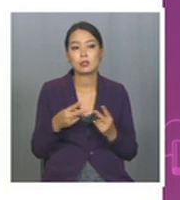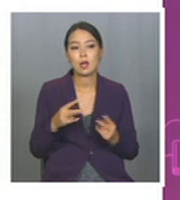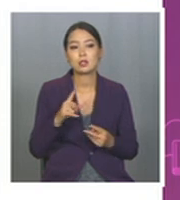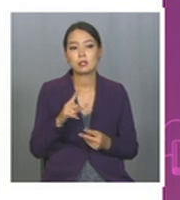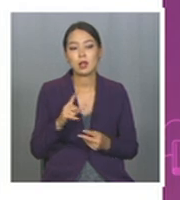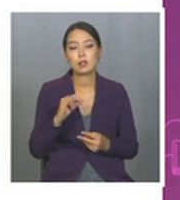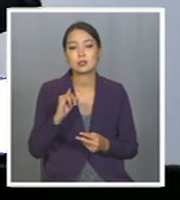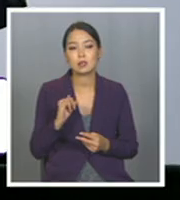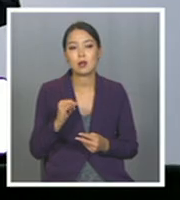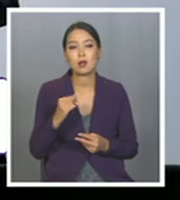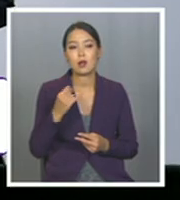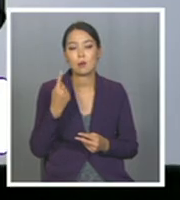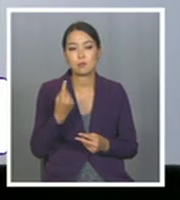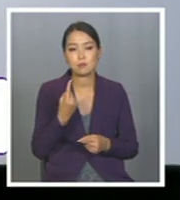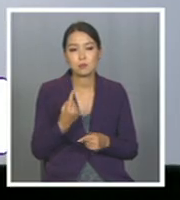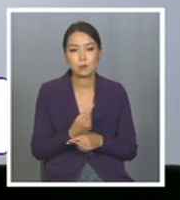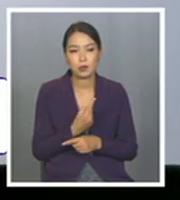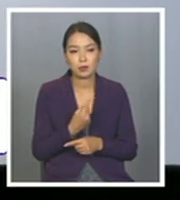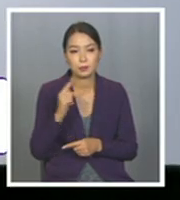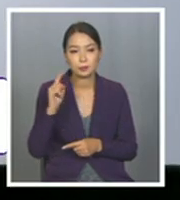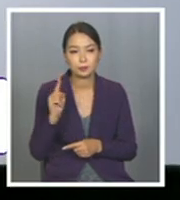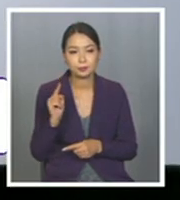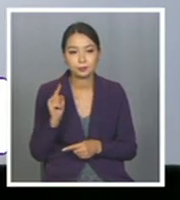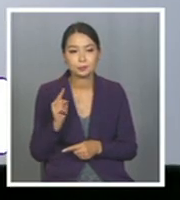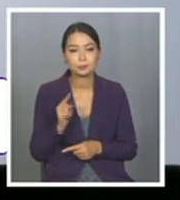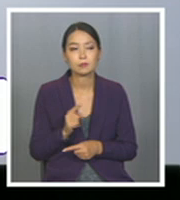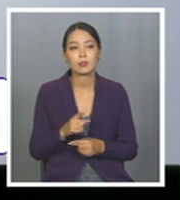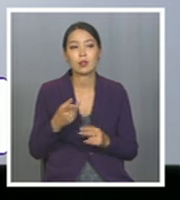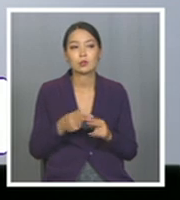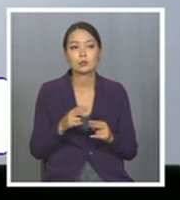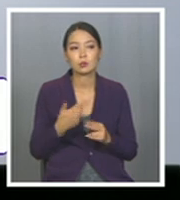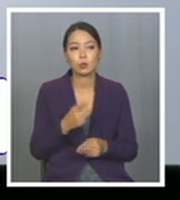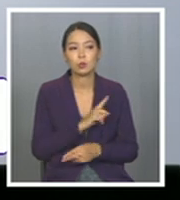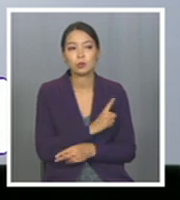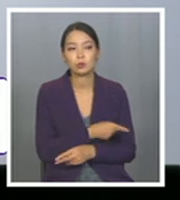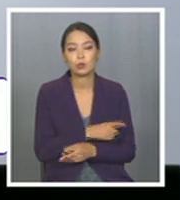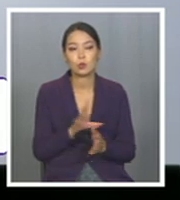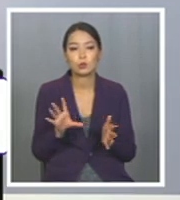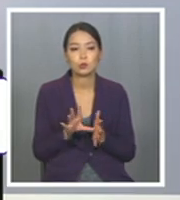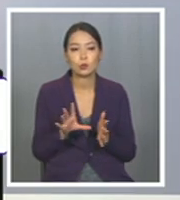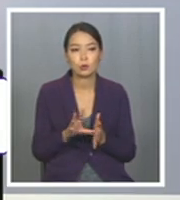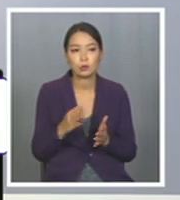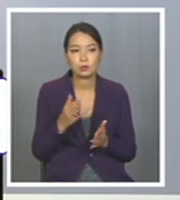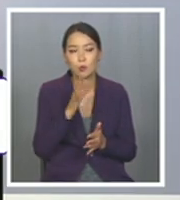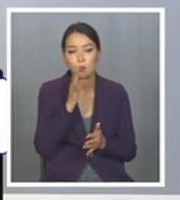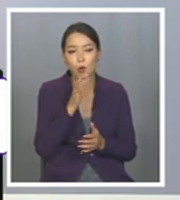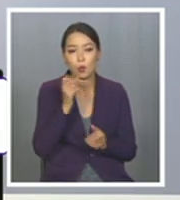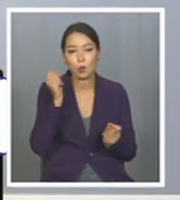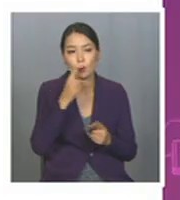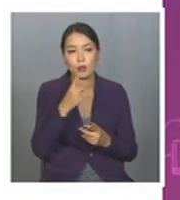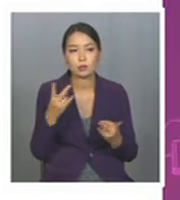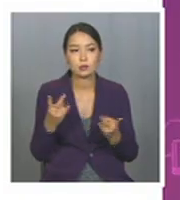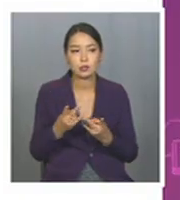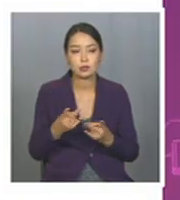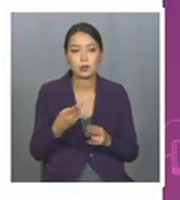бойынша бір рет туындысы. Енді қараңыздар, мына жерде тоқ күшімізден біз негізі уақыт бойынша туындауымыз керек. Мысал үшін алайық,